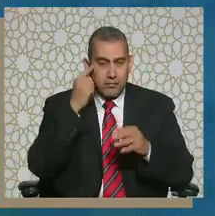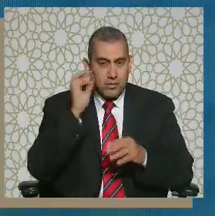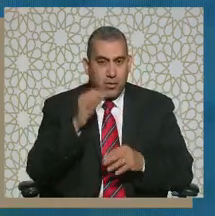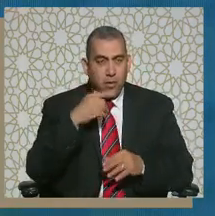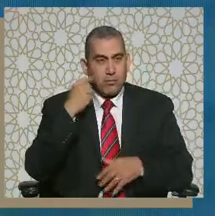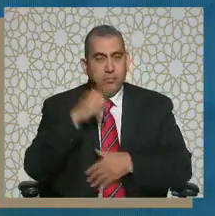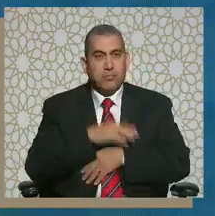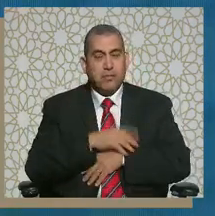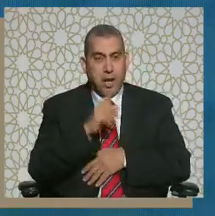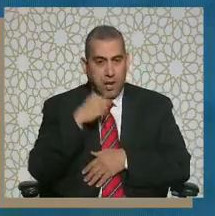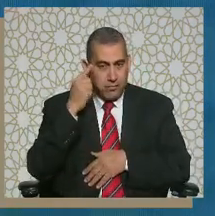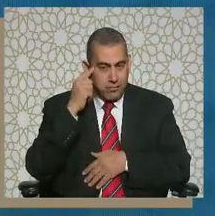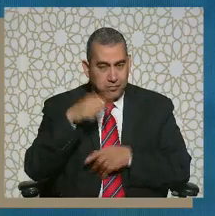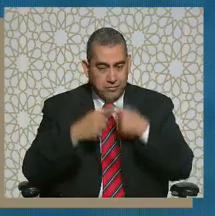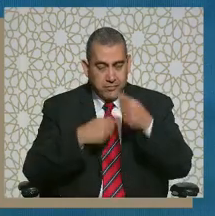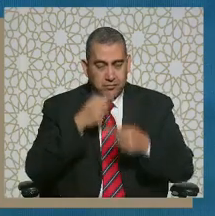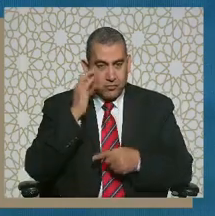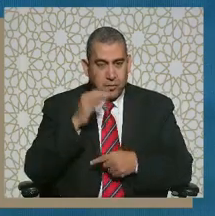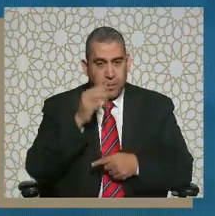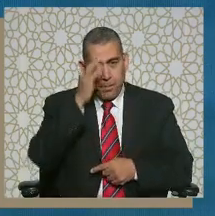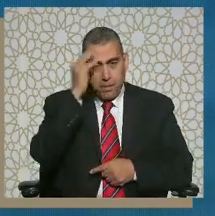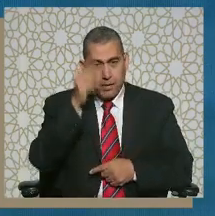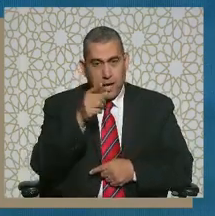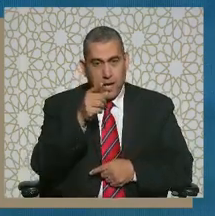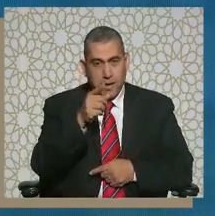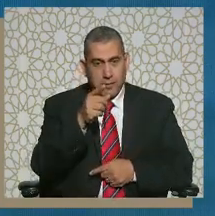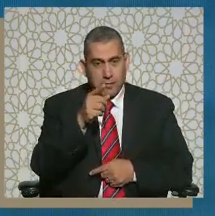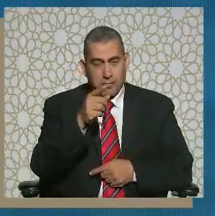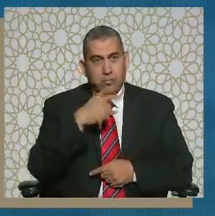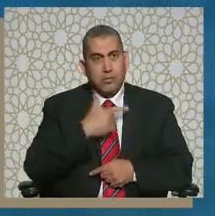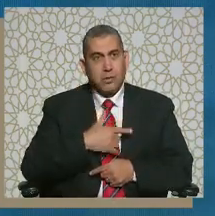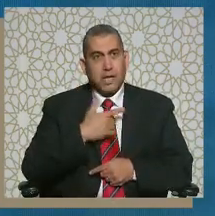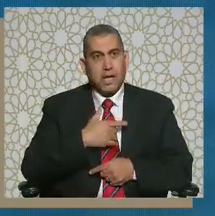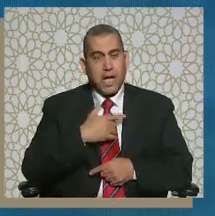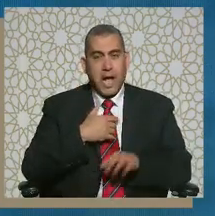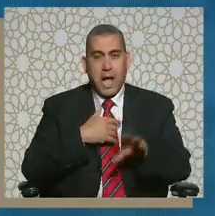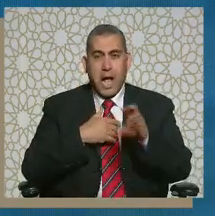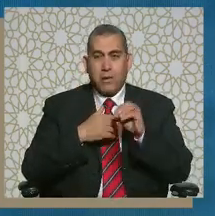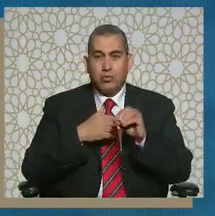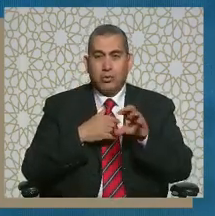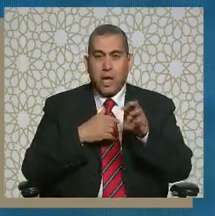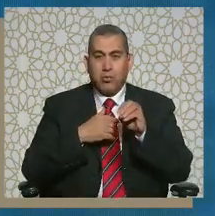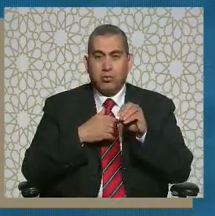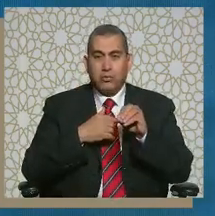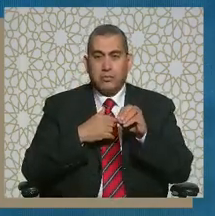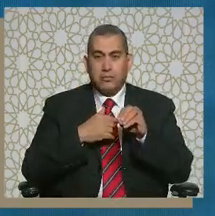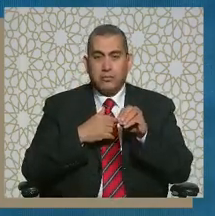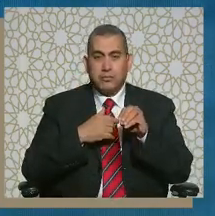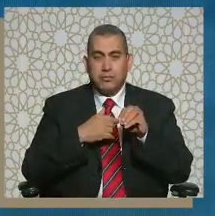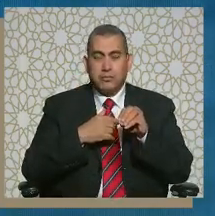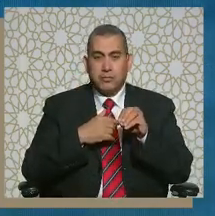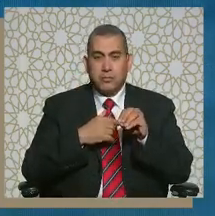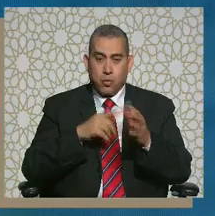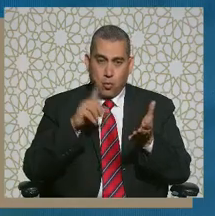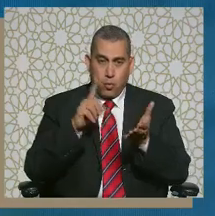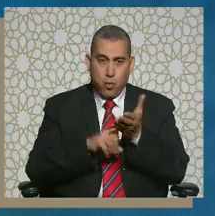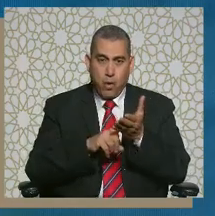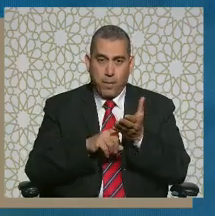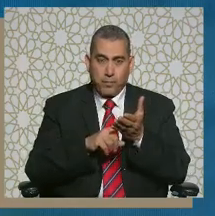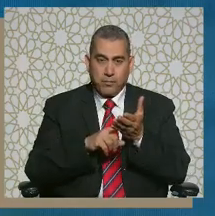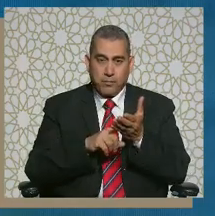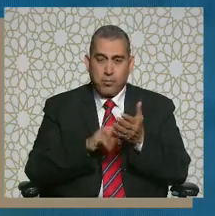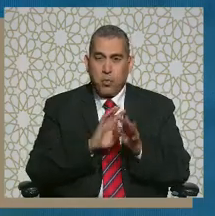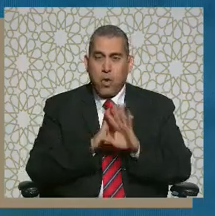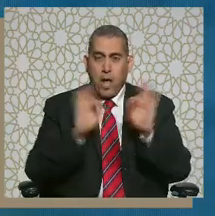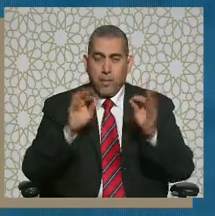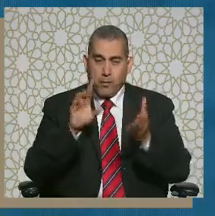فما تروحش مثلا ما تظن ان الاحتياجات مثلا هي لازم تلبيها